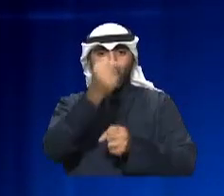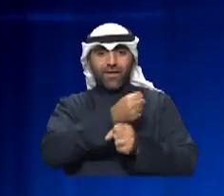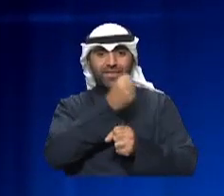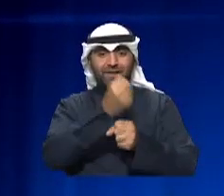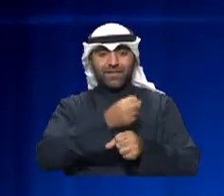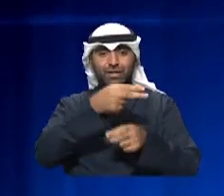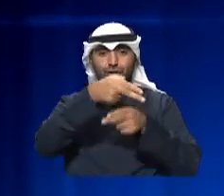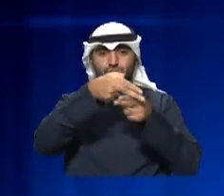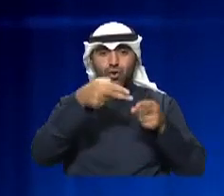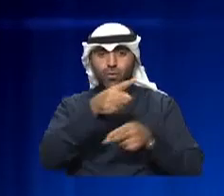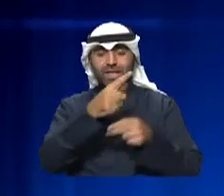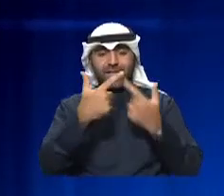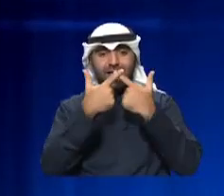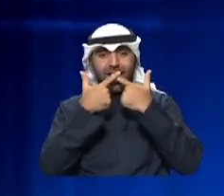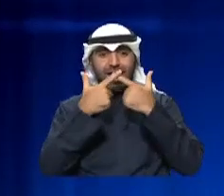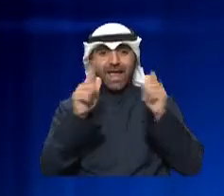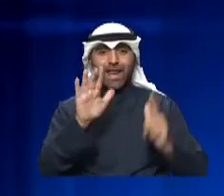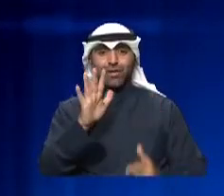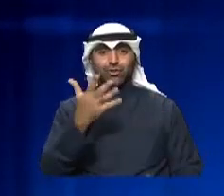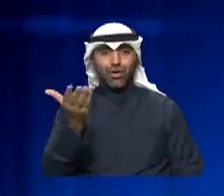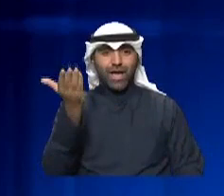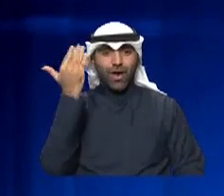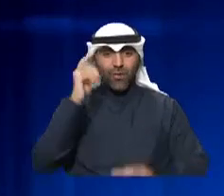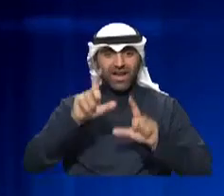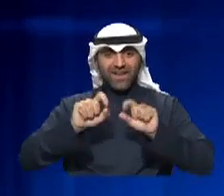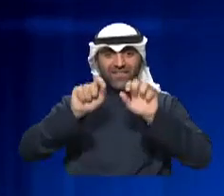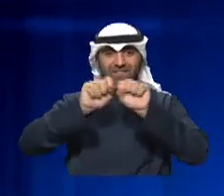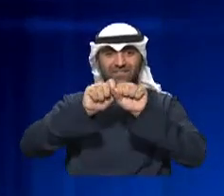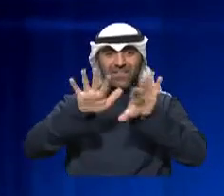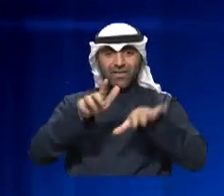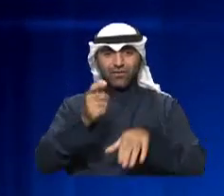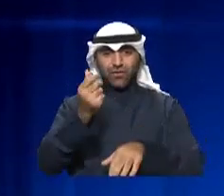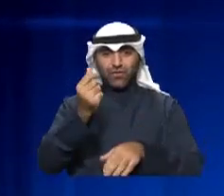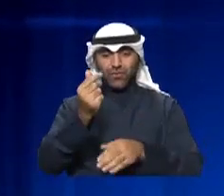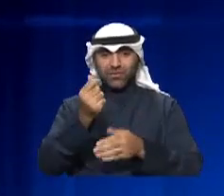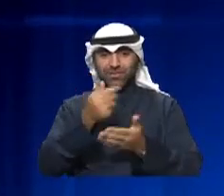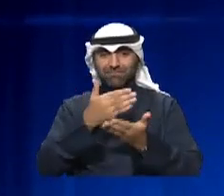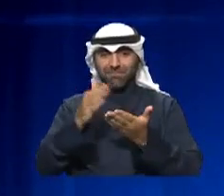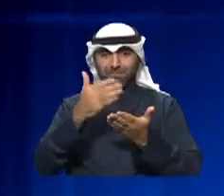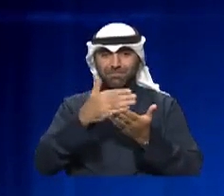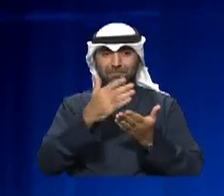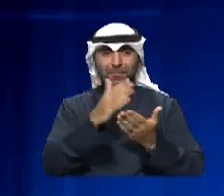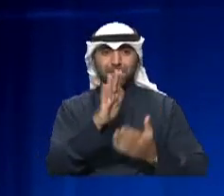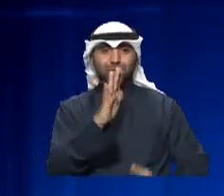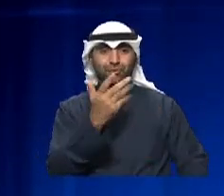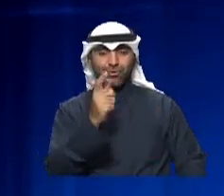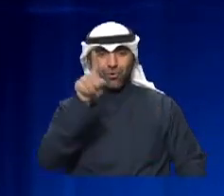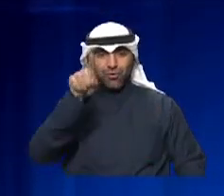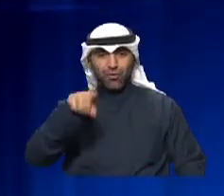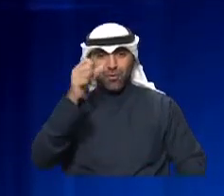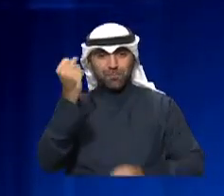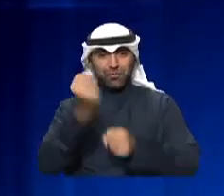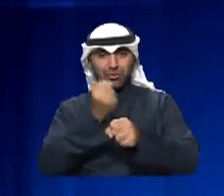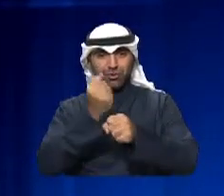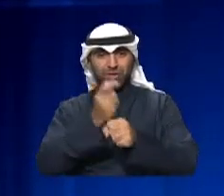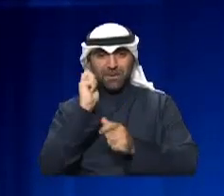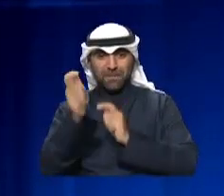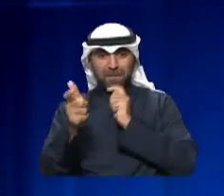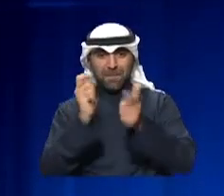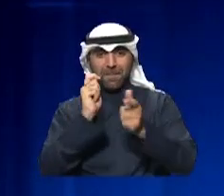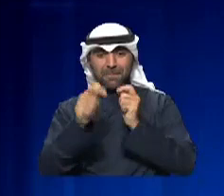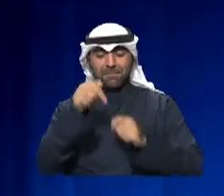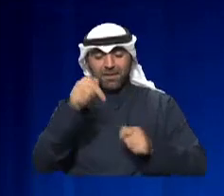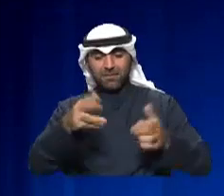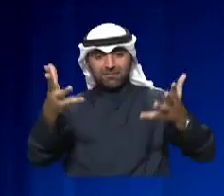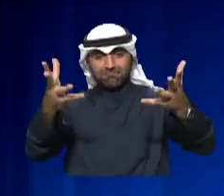بمكافاه الصفوف الاماميه الوارده من قبل وزاره الدفاع والحرس الوطني وقوه الاطفاء العامه واوضحت